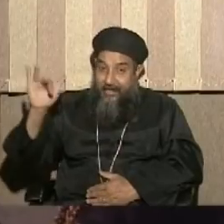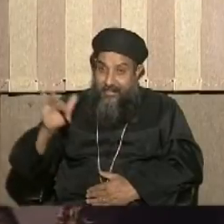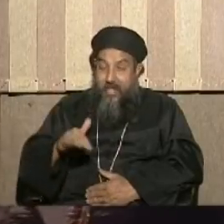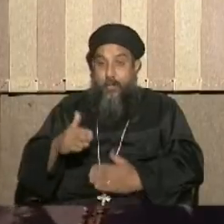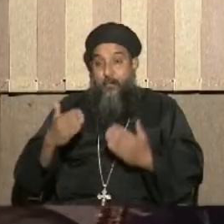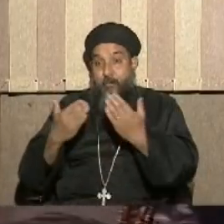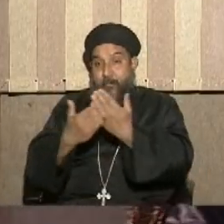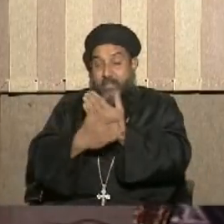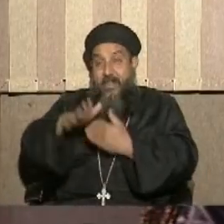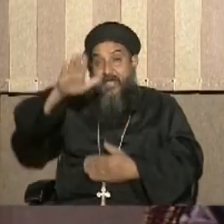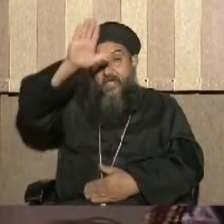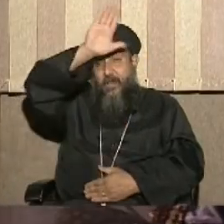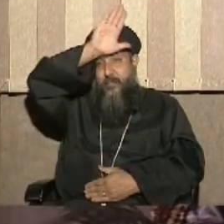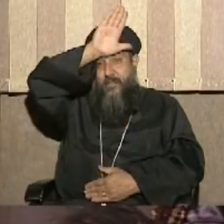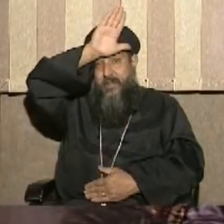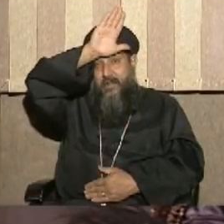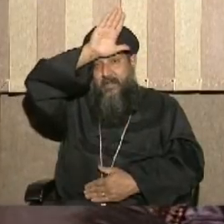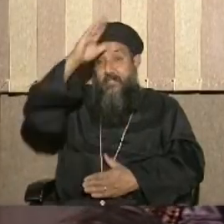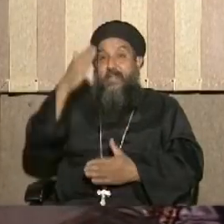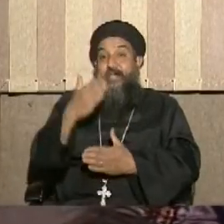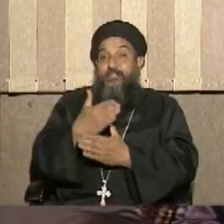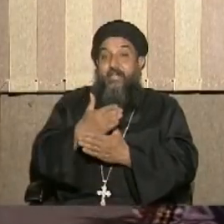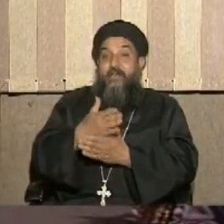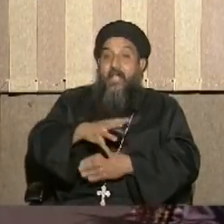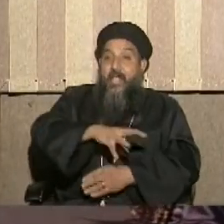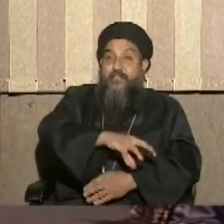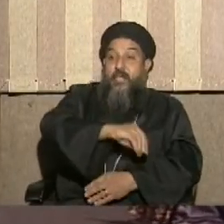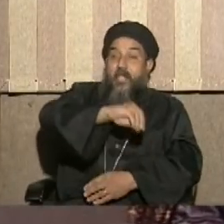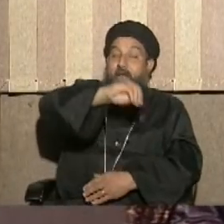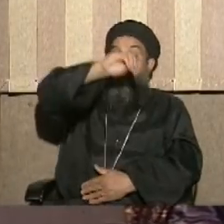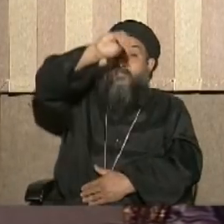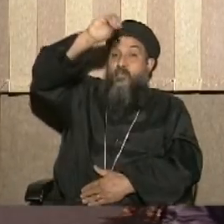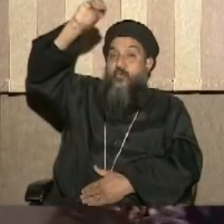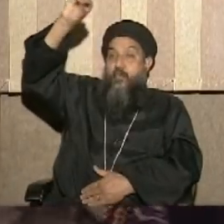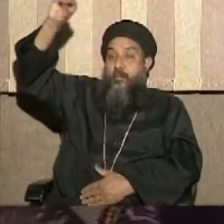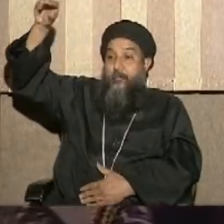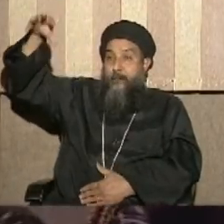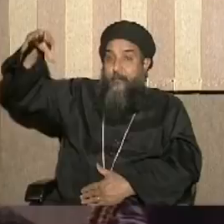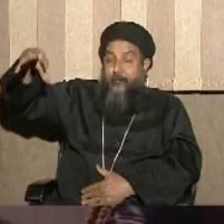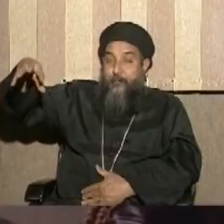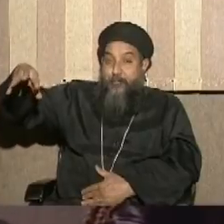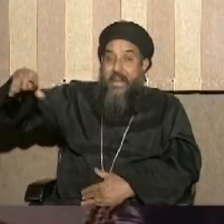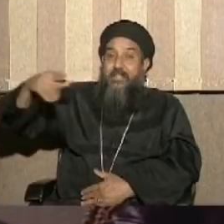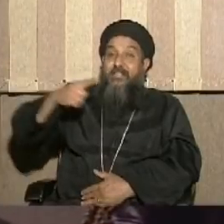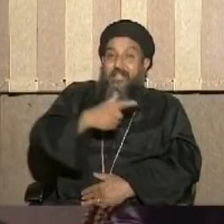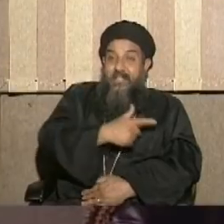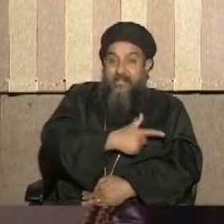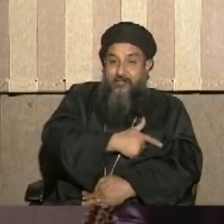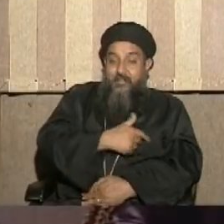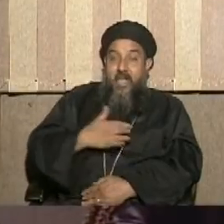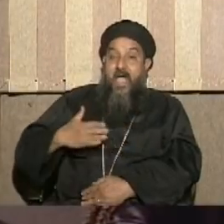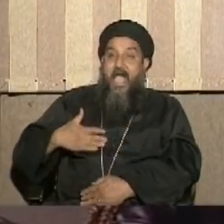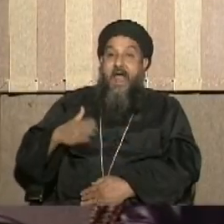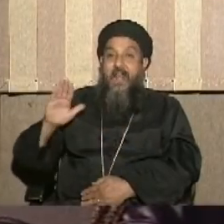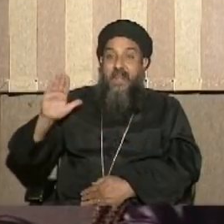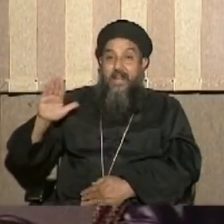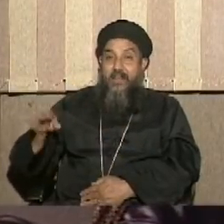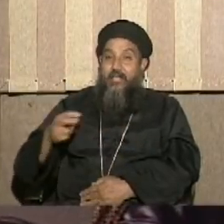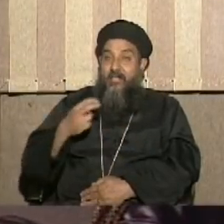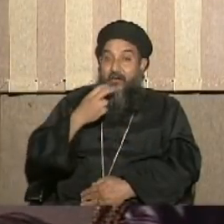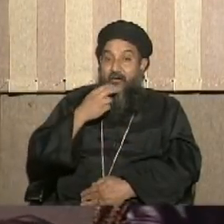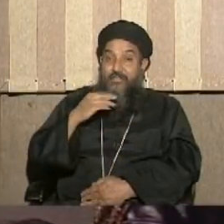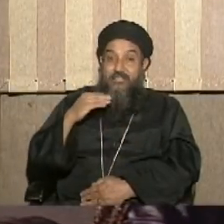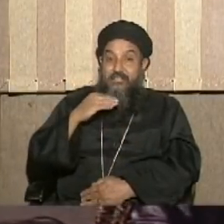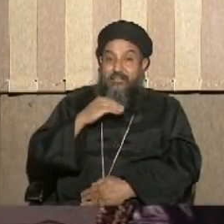الإمبراطور لأخذكم مع قسطنطينية. لقيت من واجبي أن أخبركم